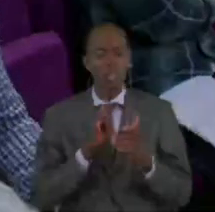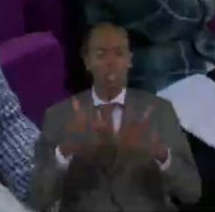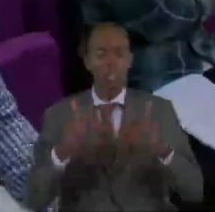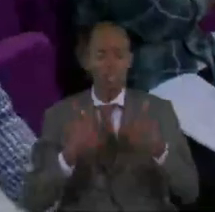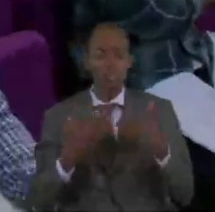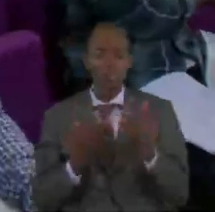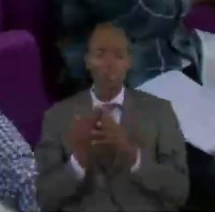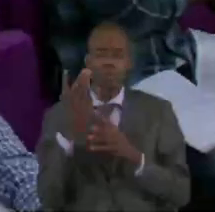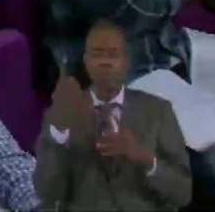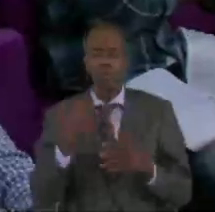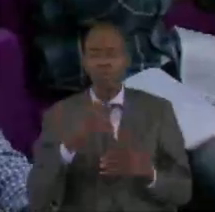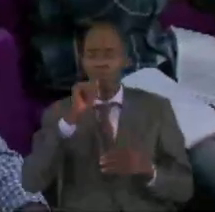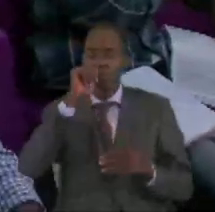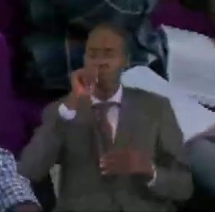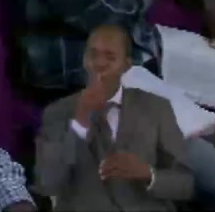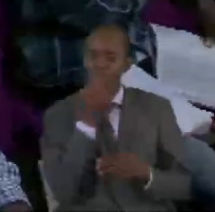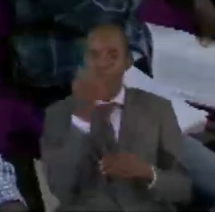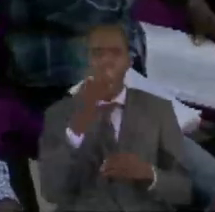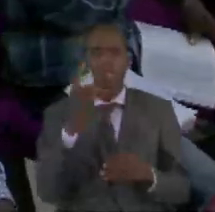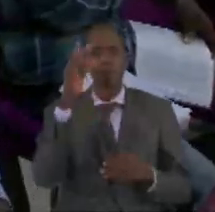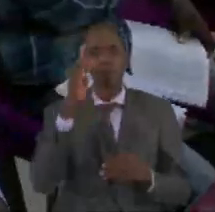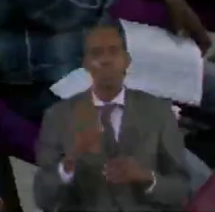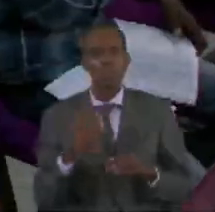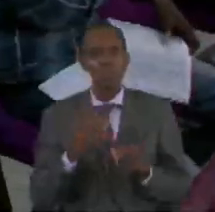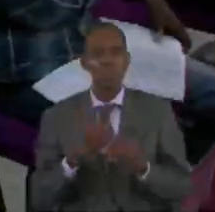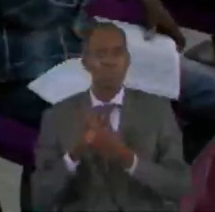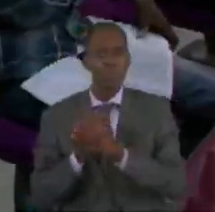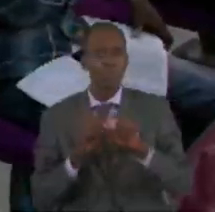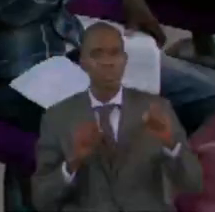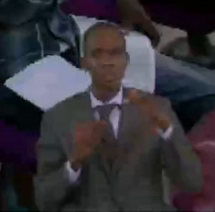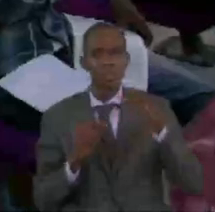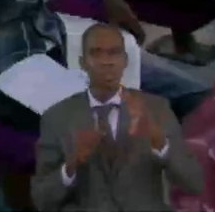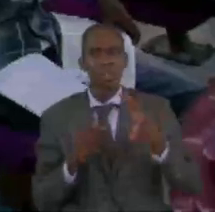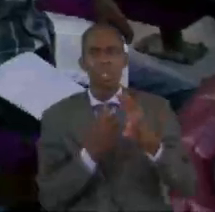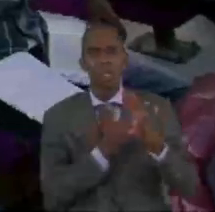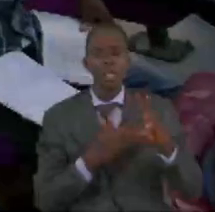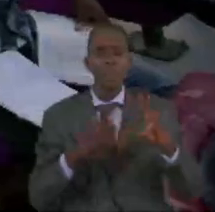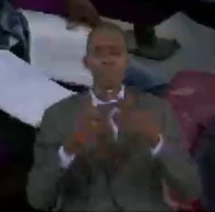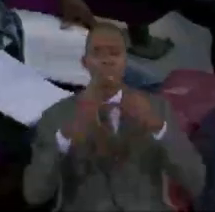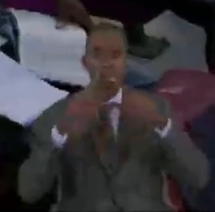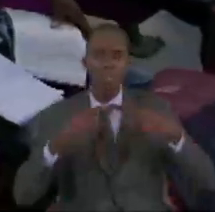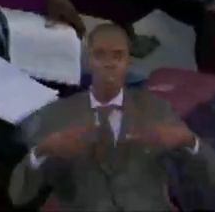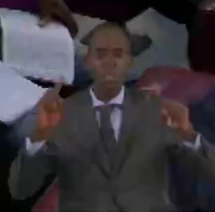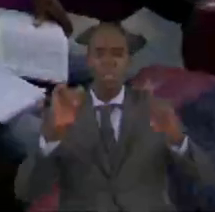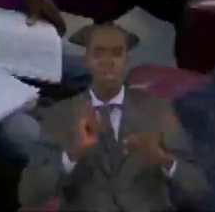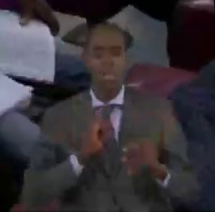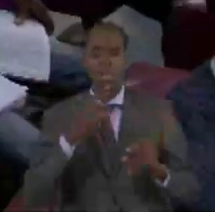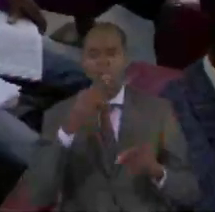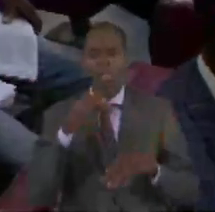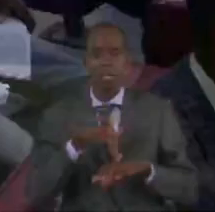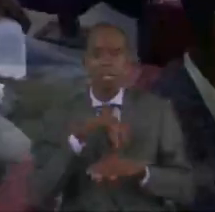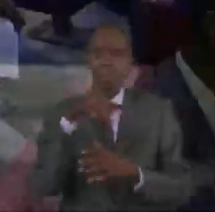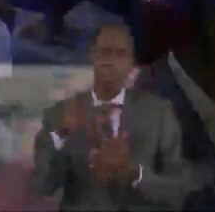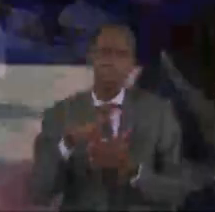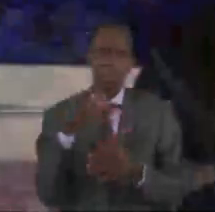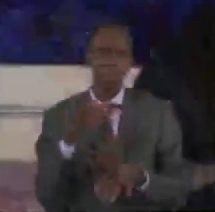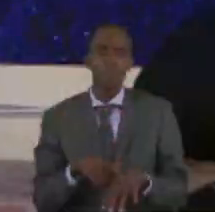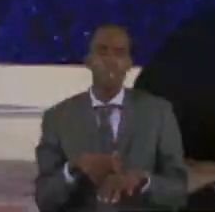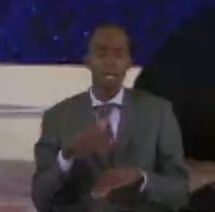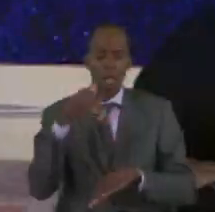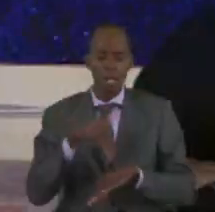justice parce qu'il avait laissé impunis les péchés commis auparavant au temps de sa justice. Afin, dis-je, 26,